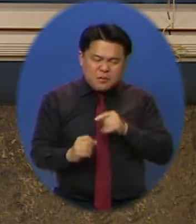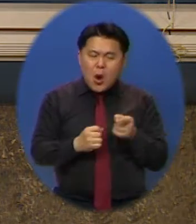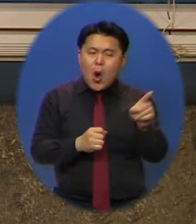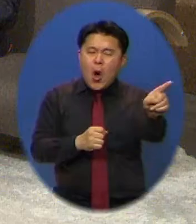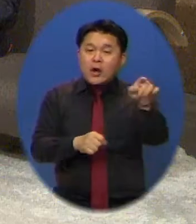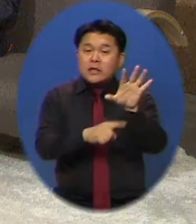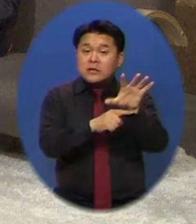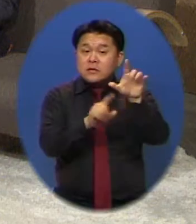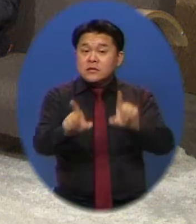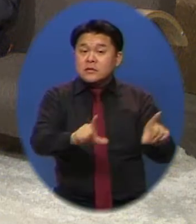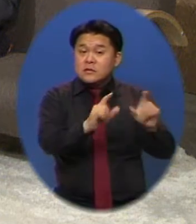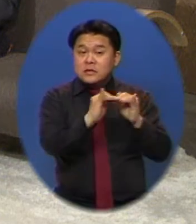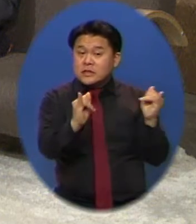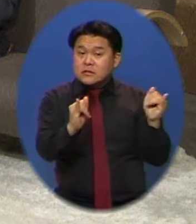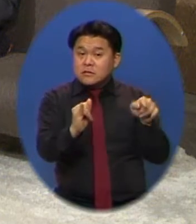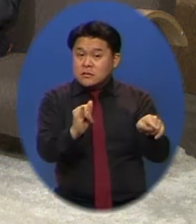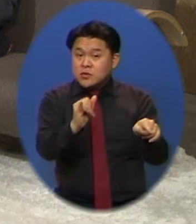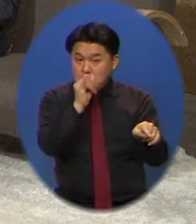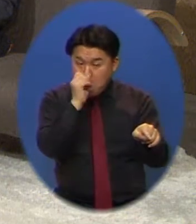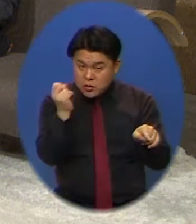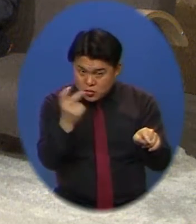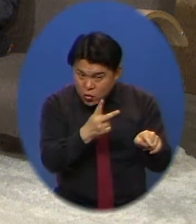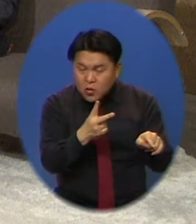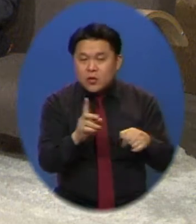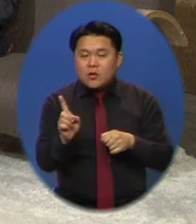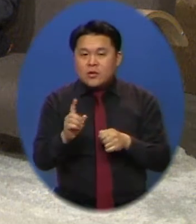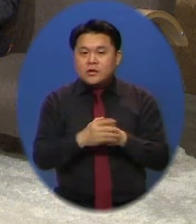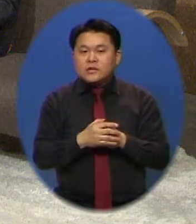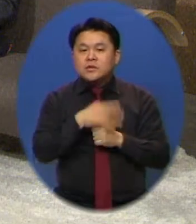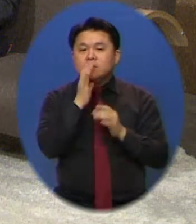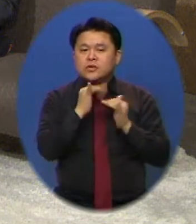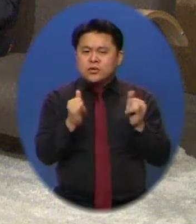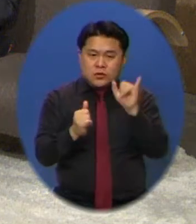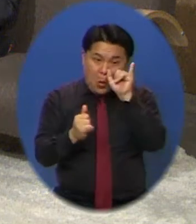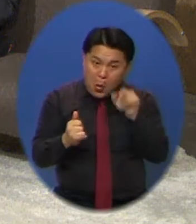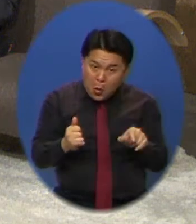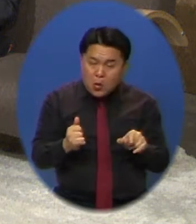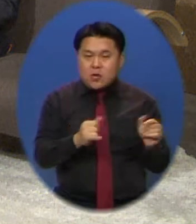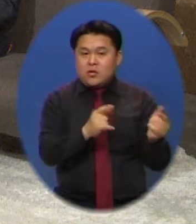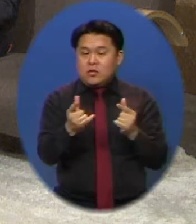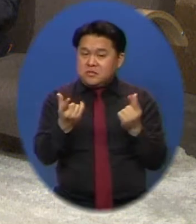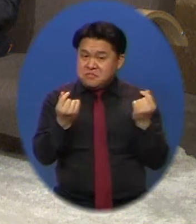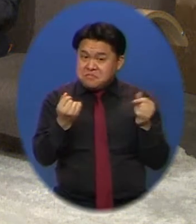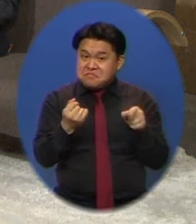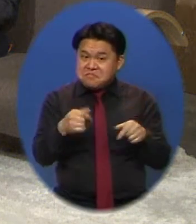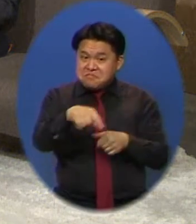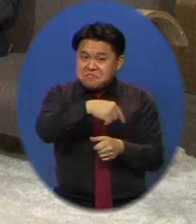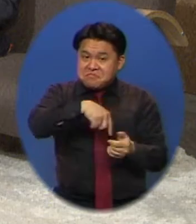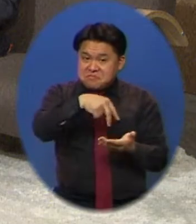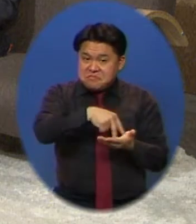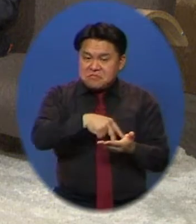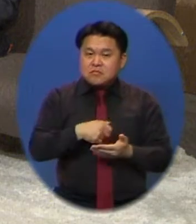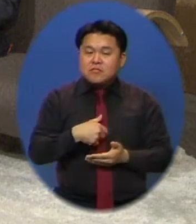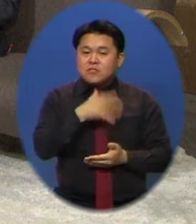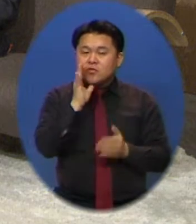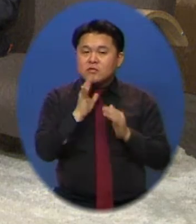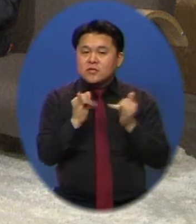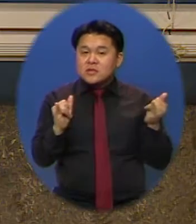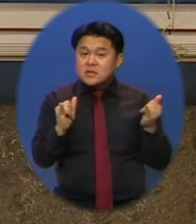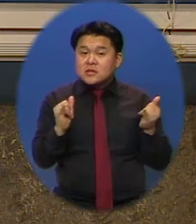사는, 그러니까 좀 취약지대에 사는 그런 분들뿐만 아니라 노인분들도 마찬가지인 것 같아요. 노인 빈곤층일